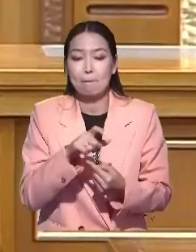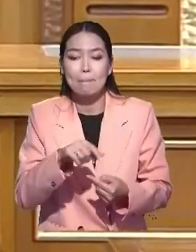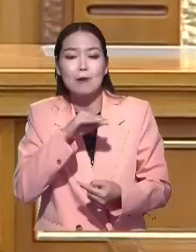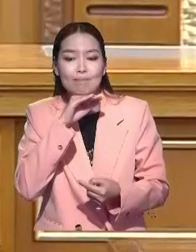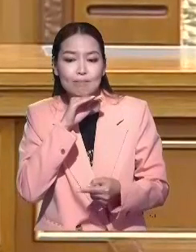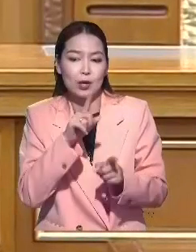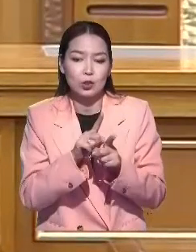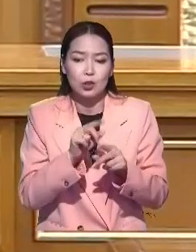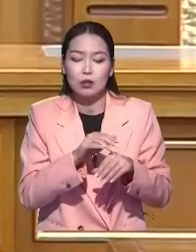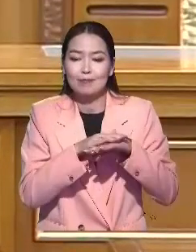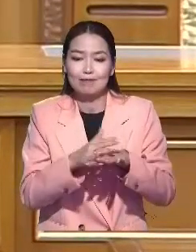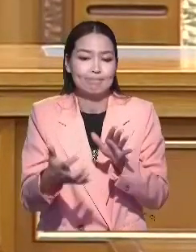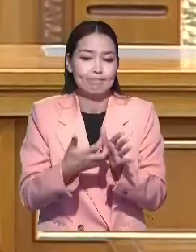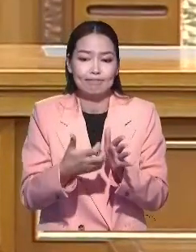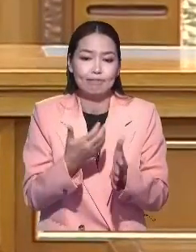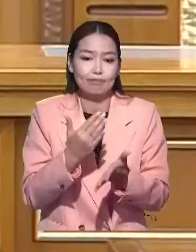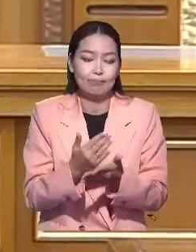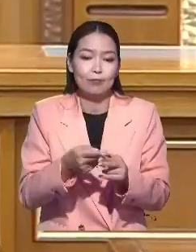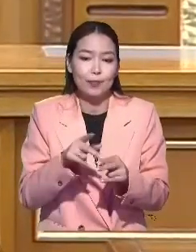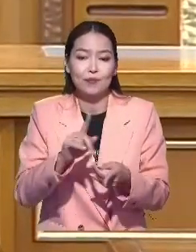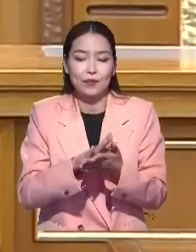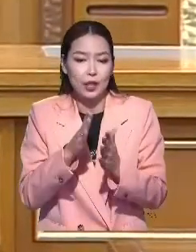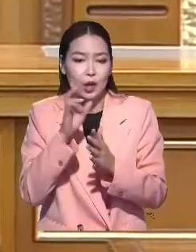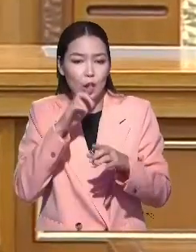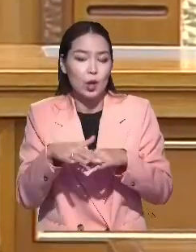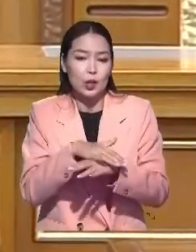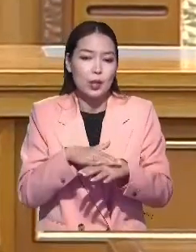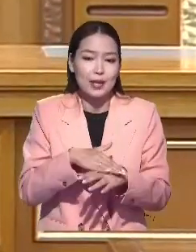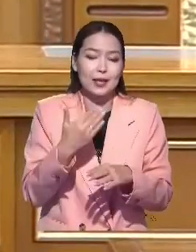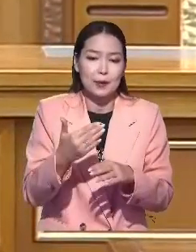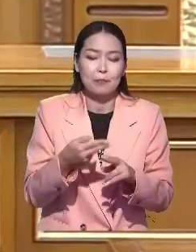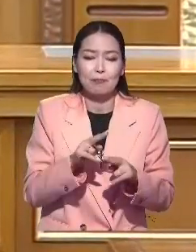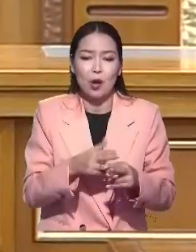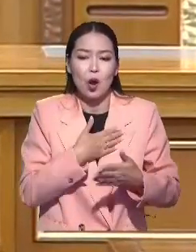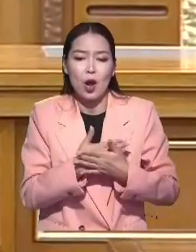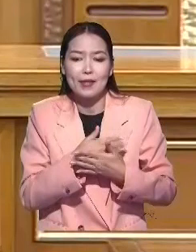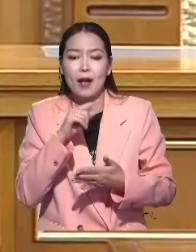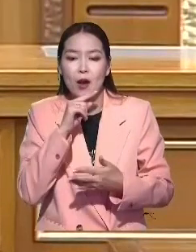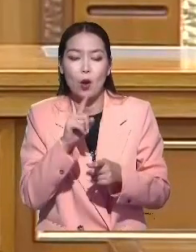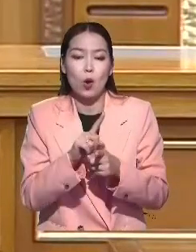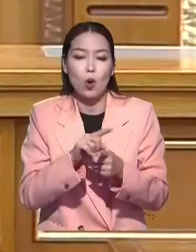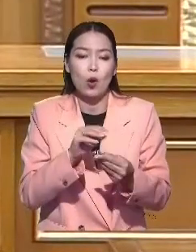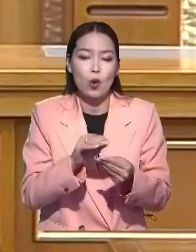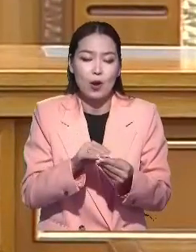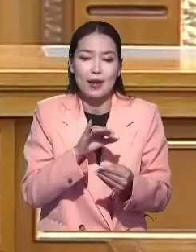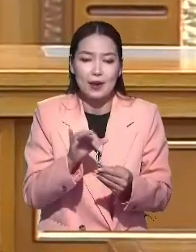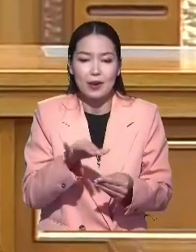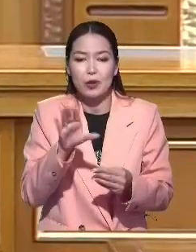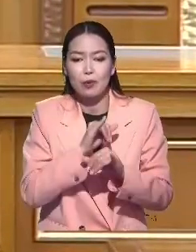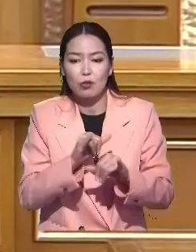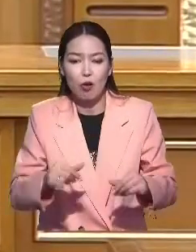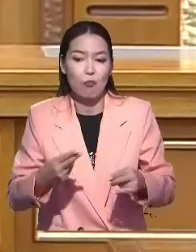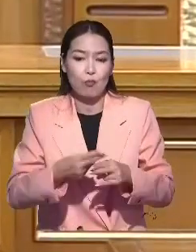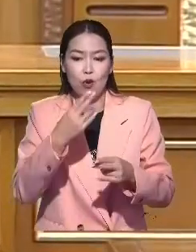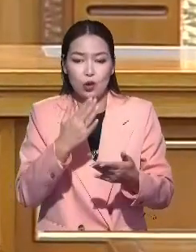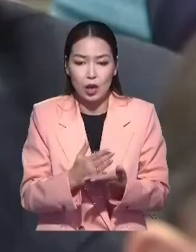қаржыландыру мәселесі де шешімін тапқан жоқ. Бұл жағдай еліміздегі іскерлік ортаның белсенділігіне, экономиканың тұрақтылығына және дәйекті дамуына кедергі келтіріп